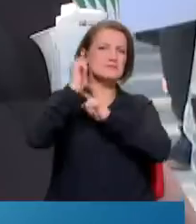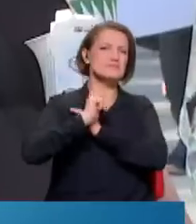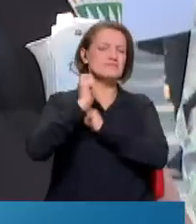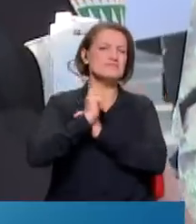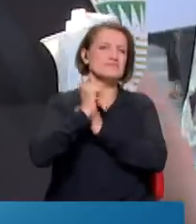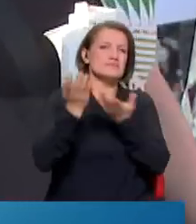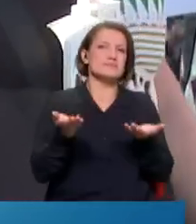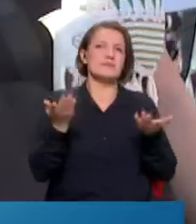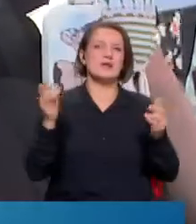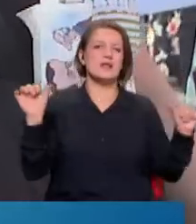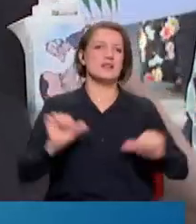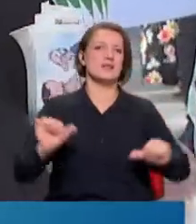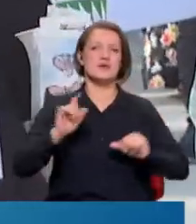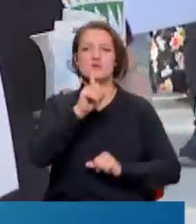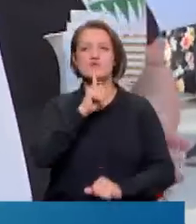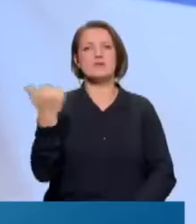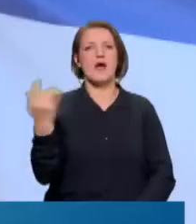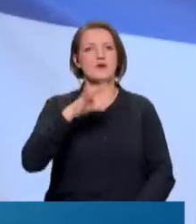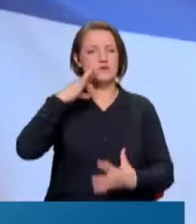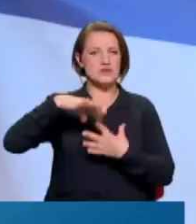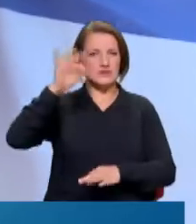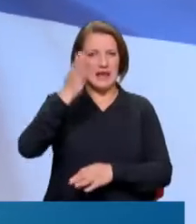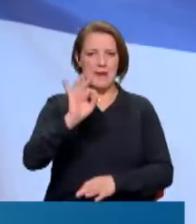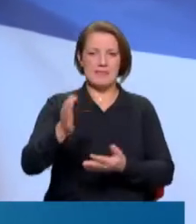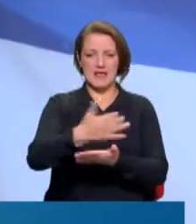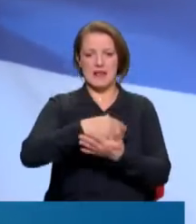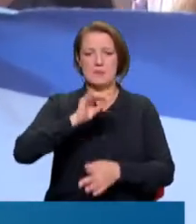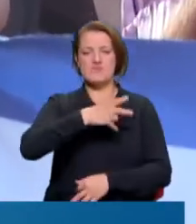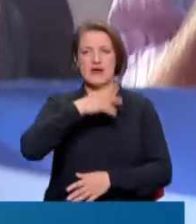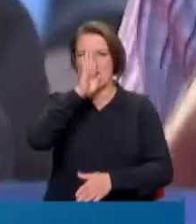geçim yükünü taşıyamayan yüzlerce kişi hem